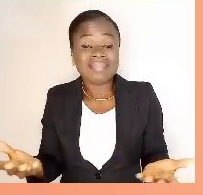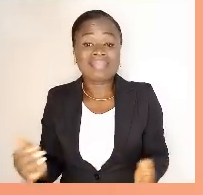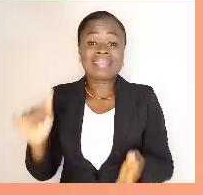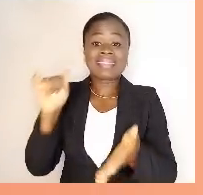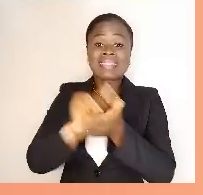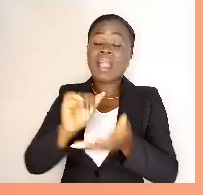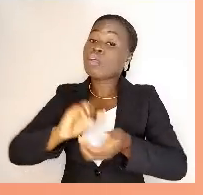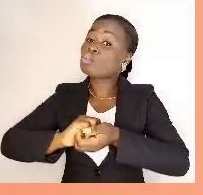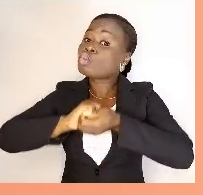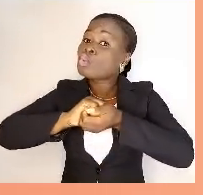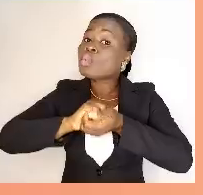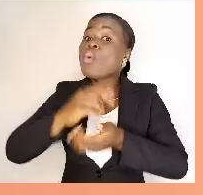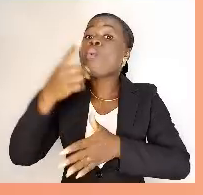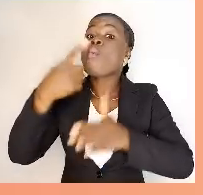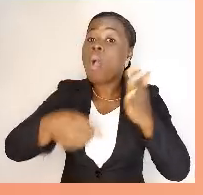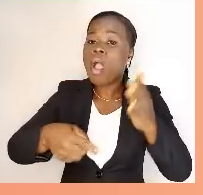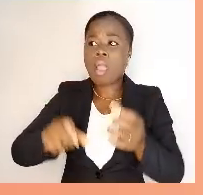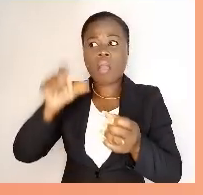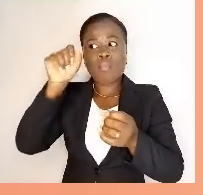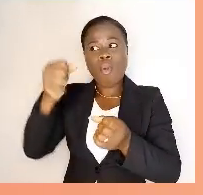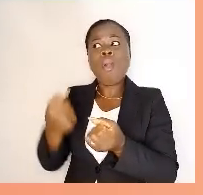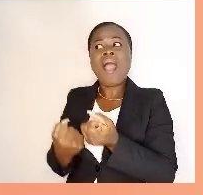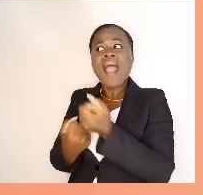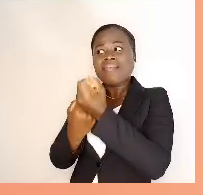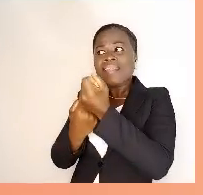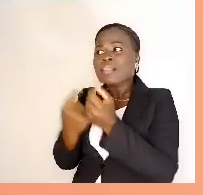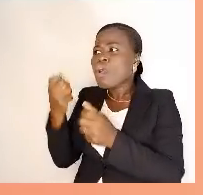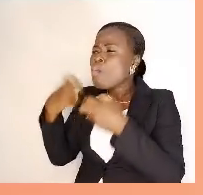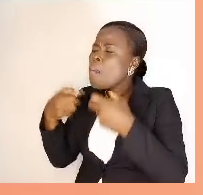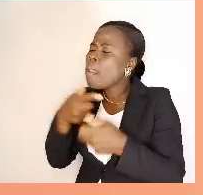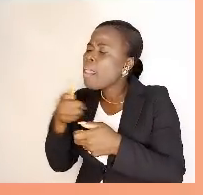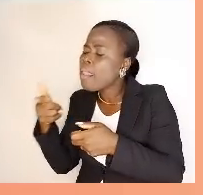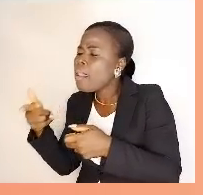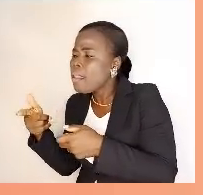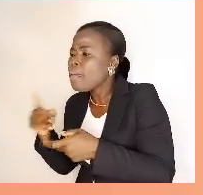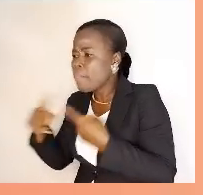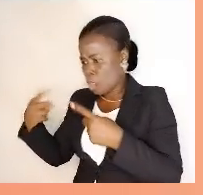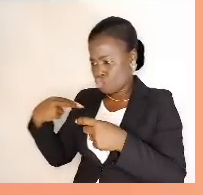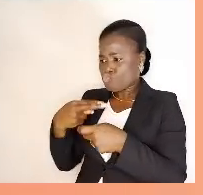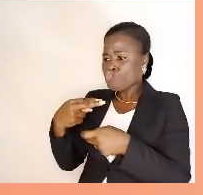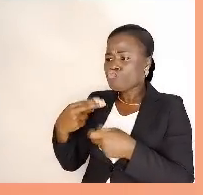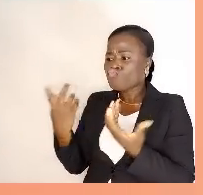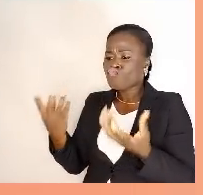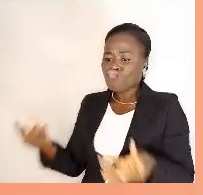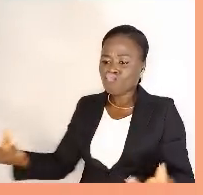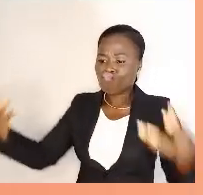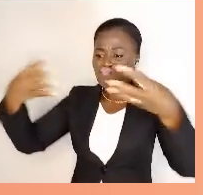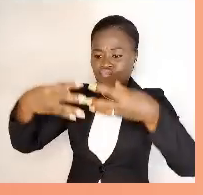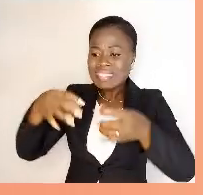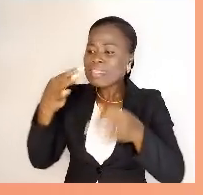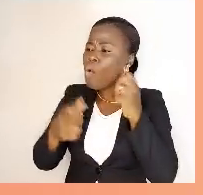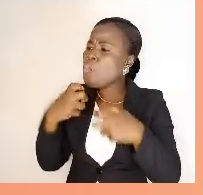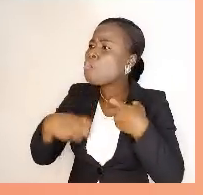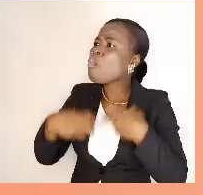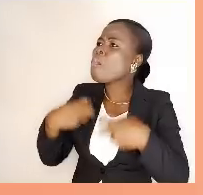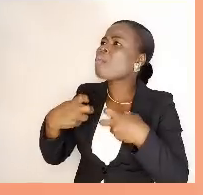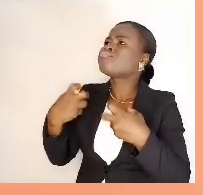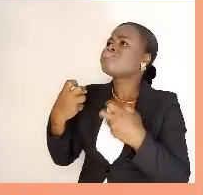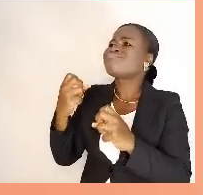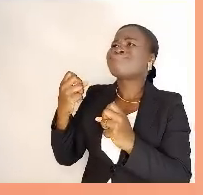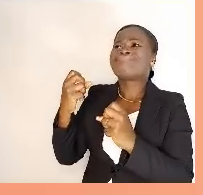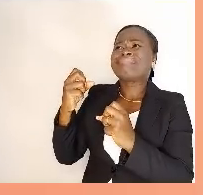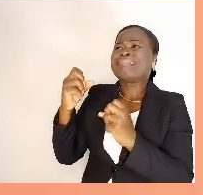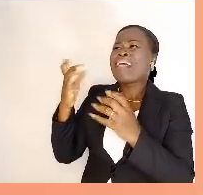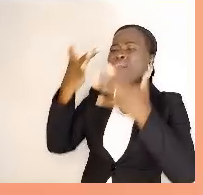Cette solidarité est celle qui nous empêchera de traduire nos désaccords, nos dissonances dans